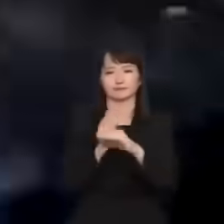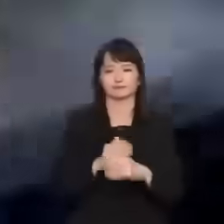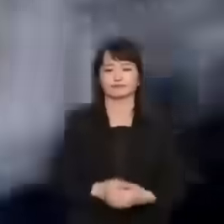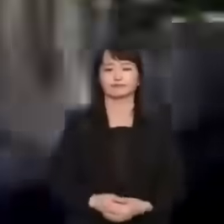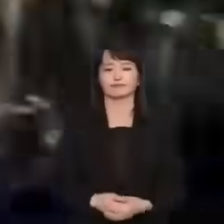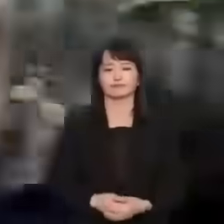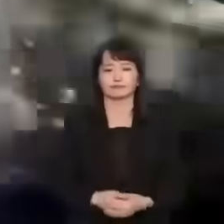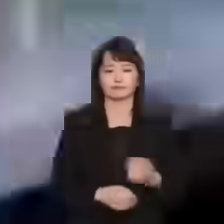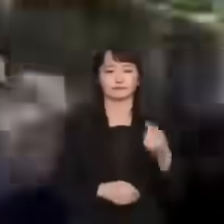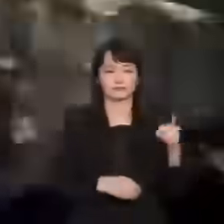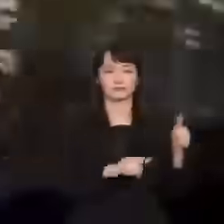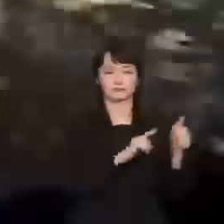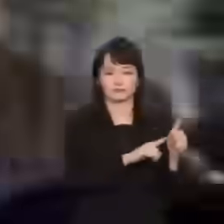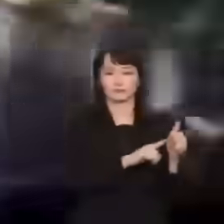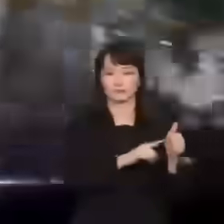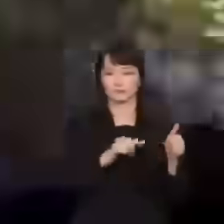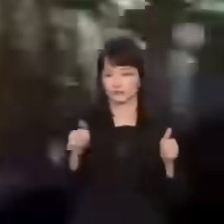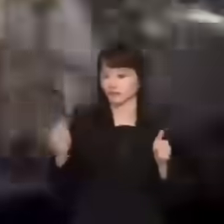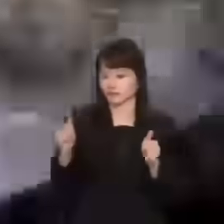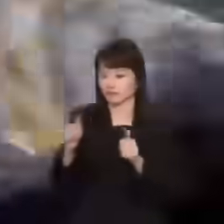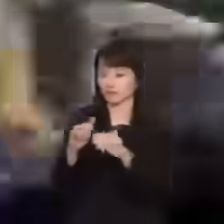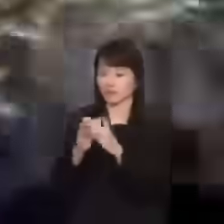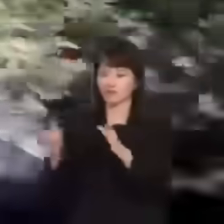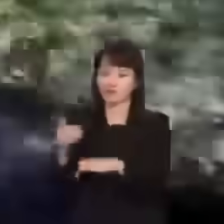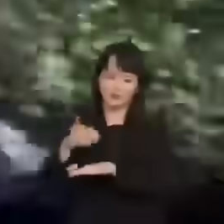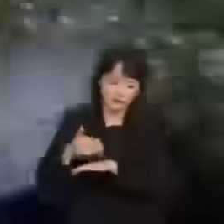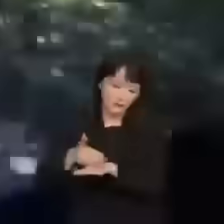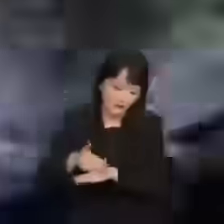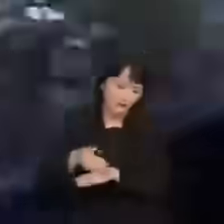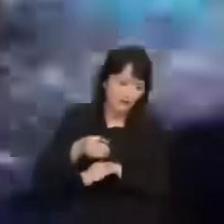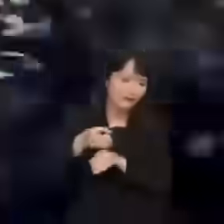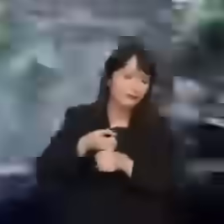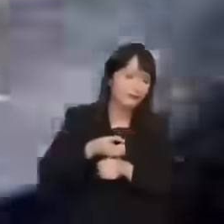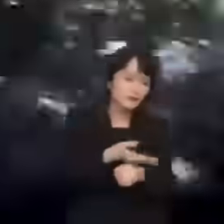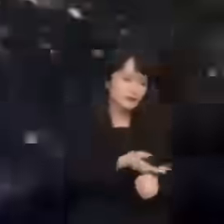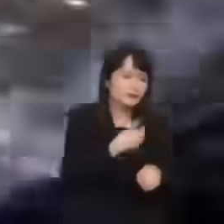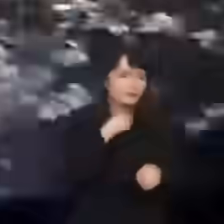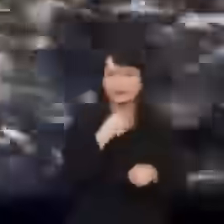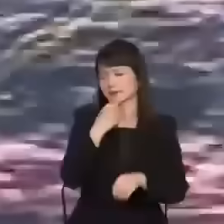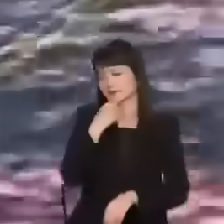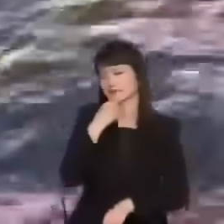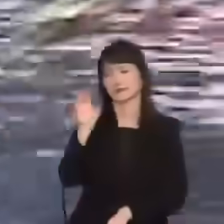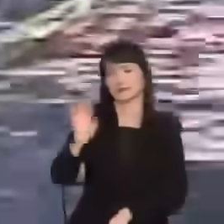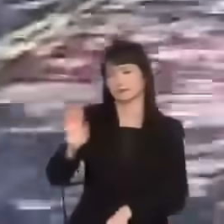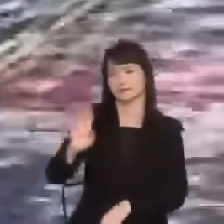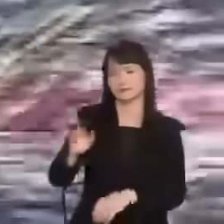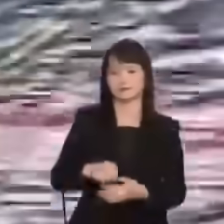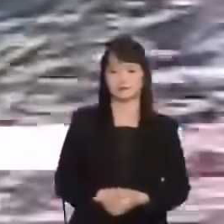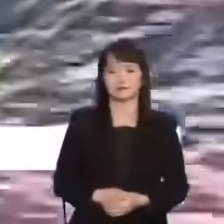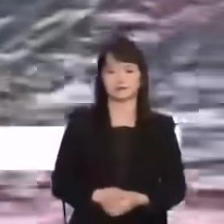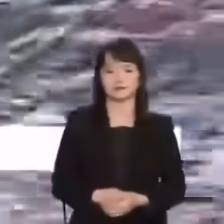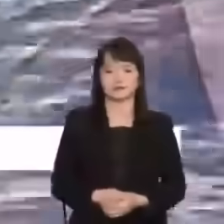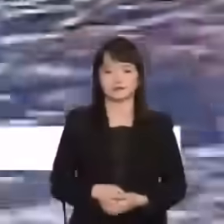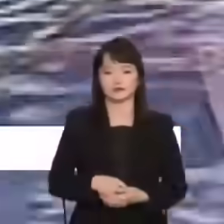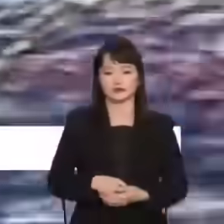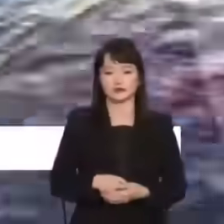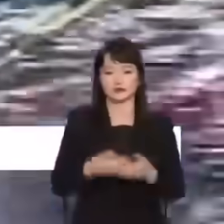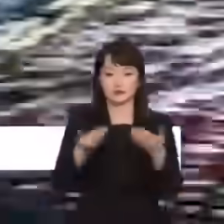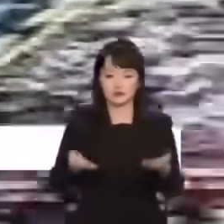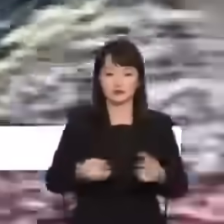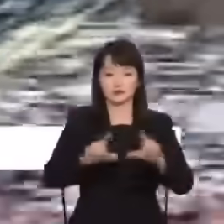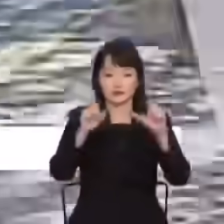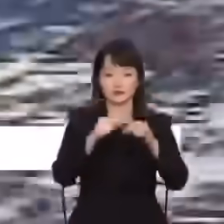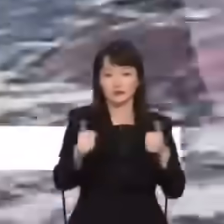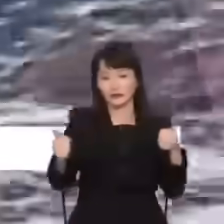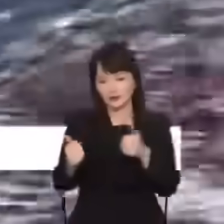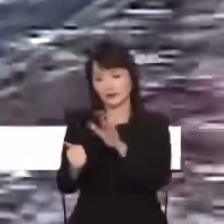이 소방관은 남성의 가족이 감사를 표하고 싶다고 했지만 한사코 거절했습니다. 비번 날 이렇게 만나가지고 도움이